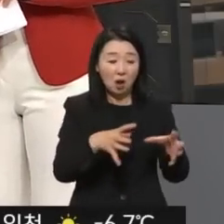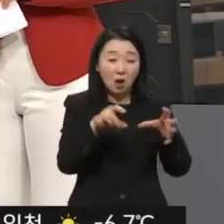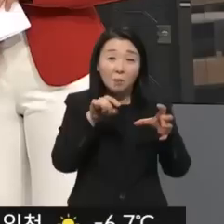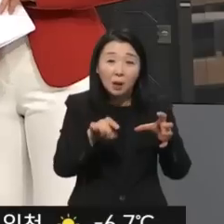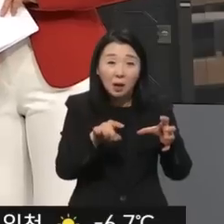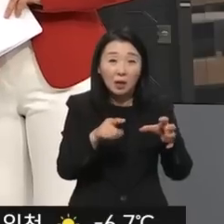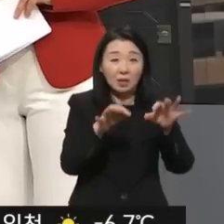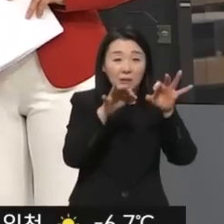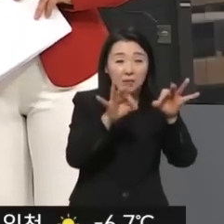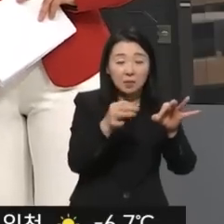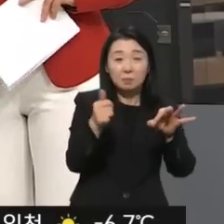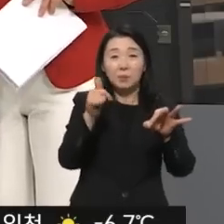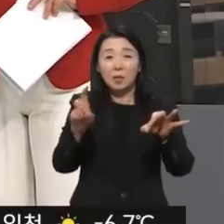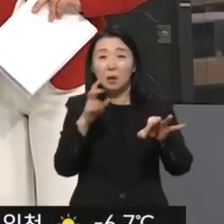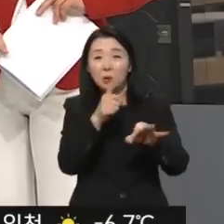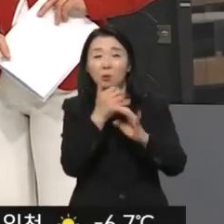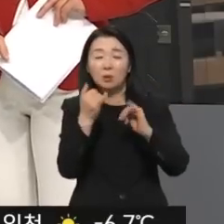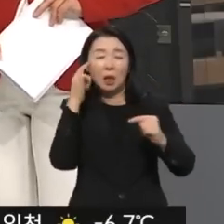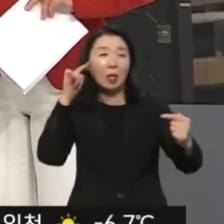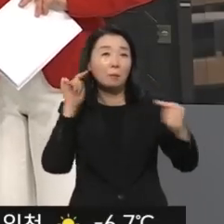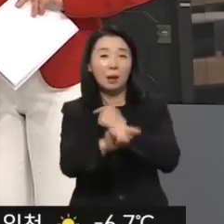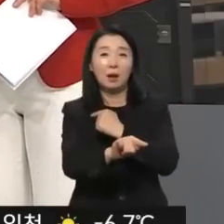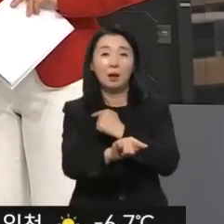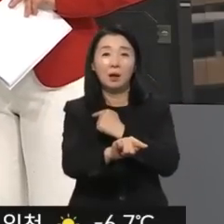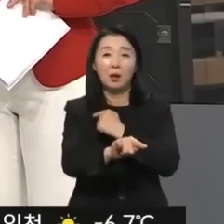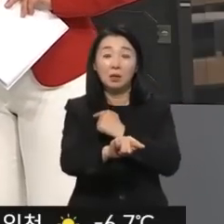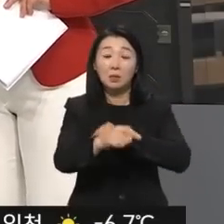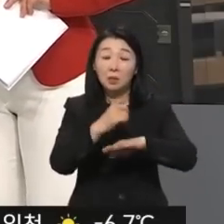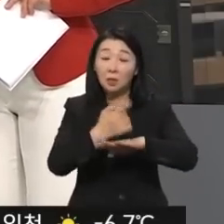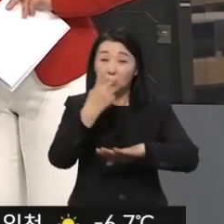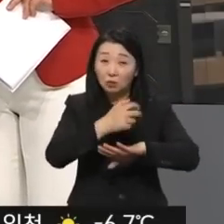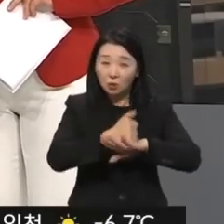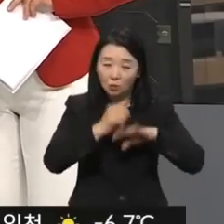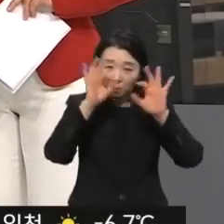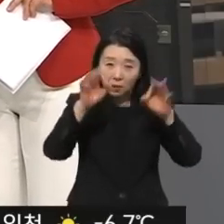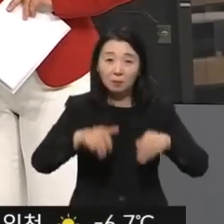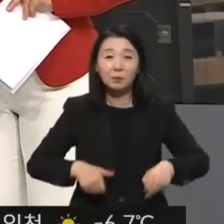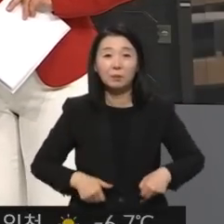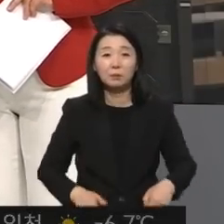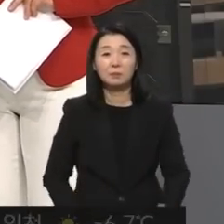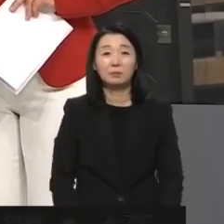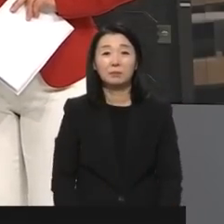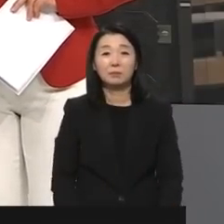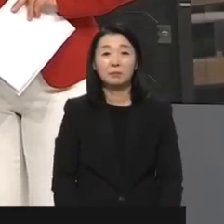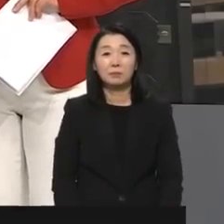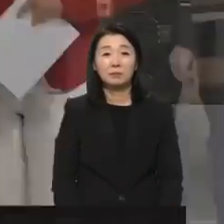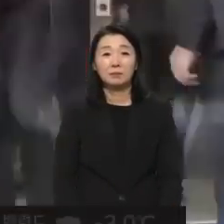남욱 변호사의 진술 지금 엇갈리고 있는 상황인데 일단은 수사 결과를 지켜봐야 할 듯합니다.